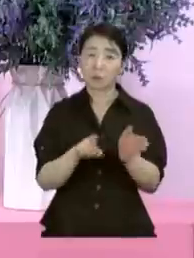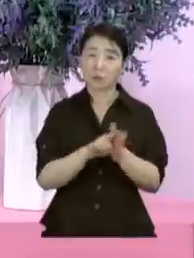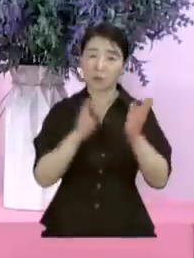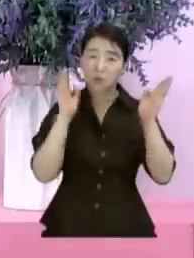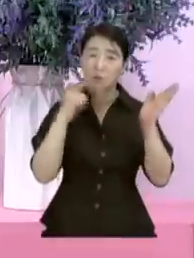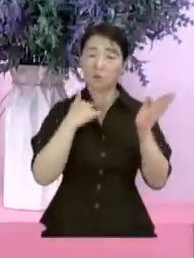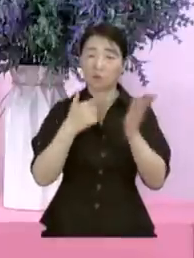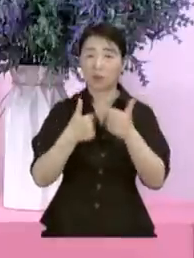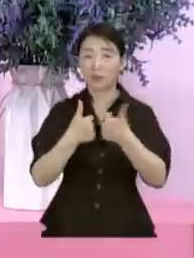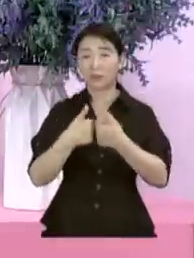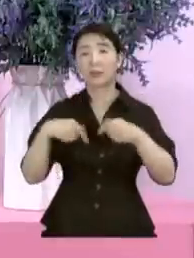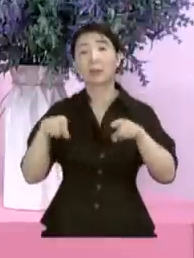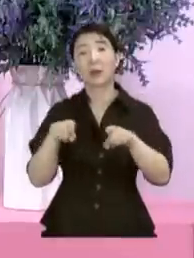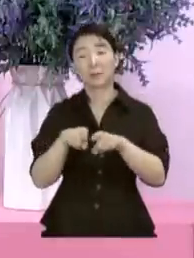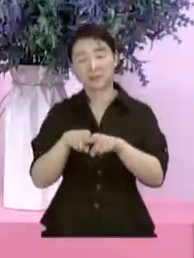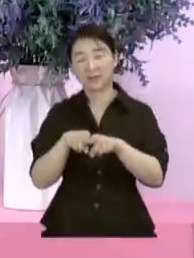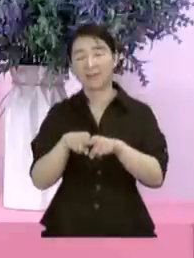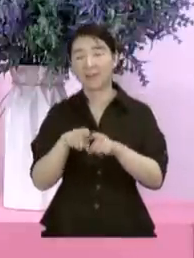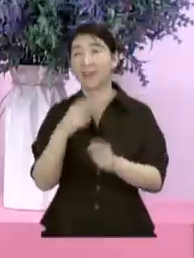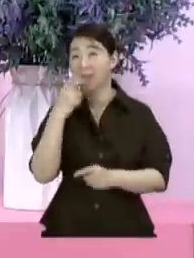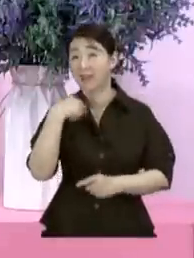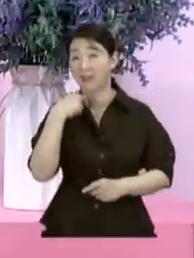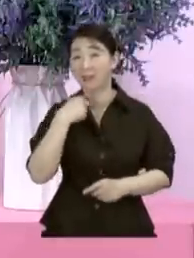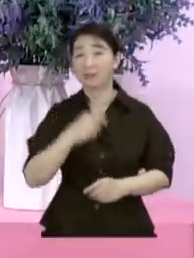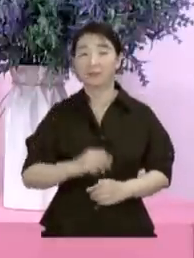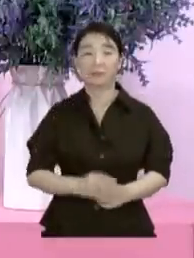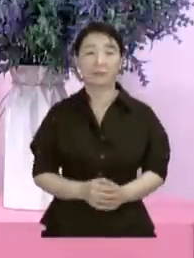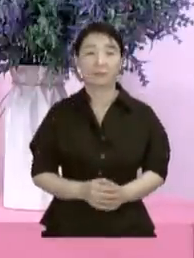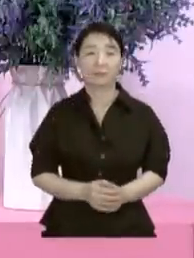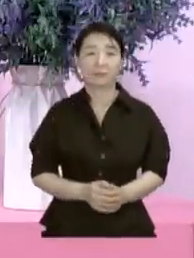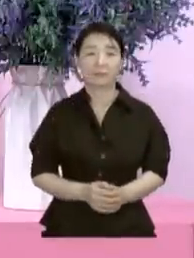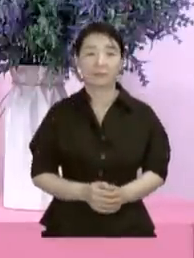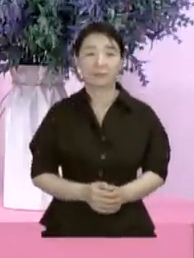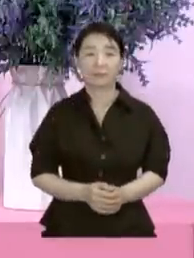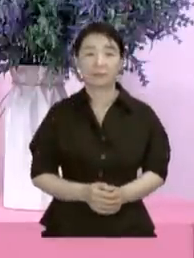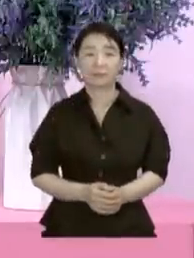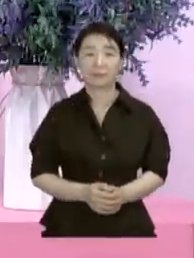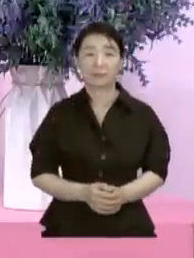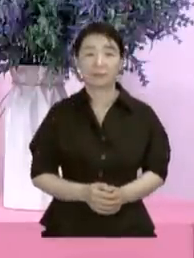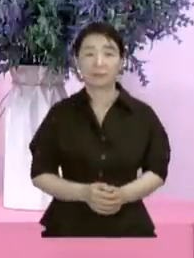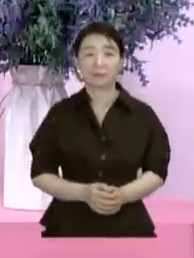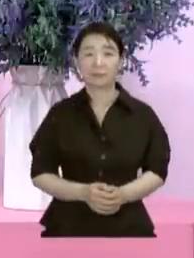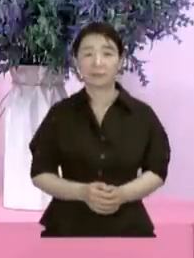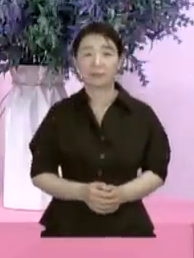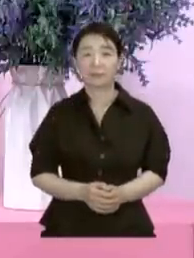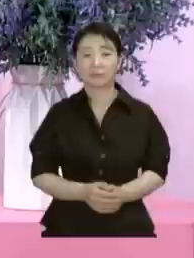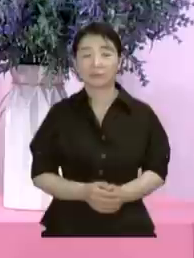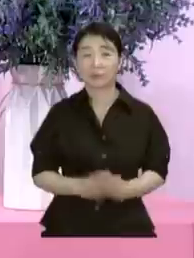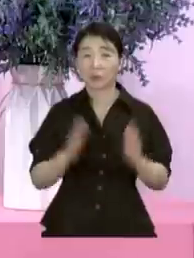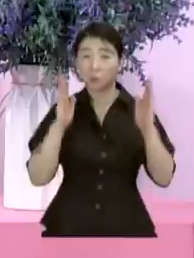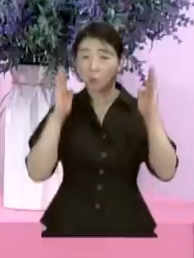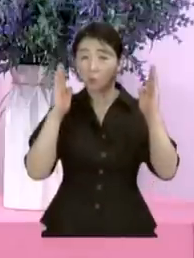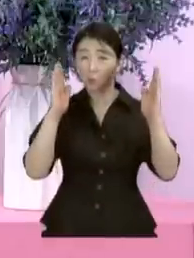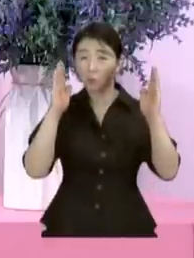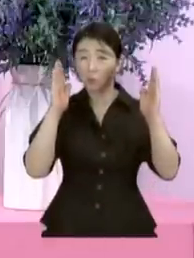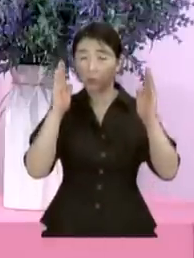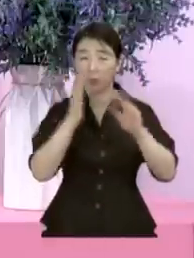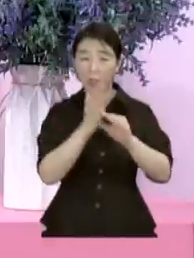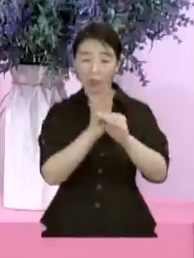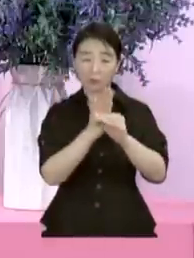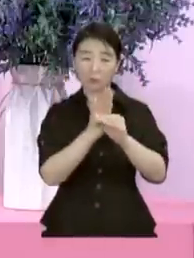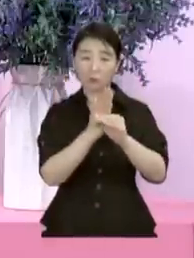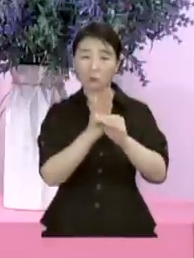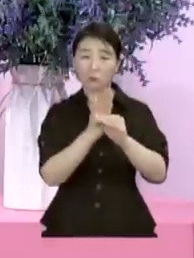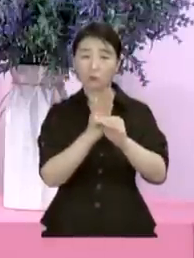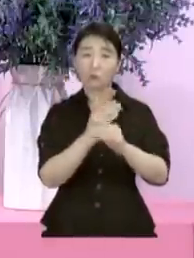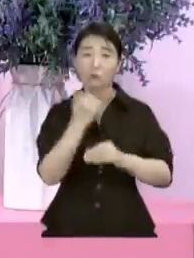신학을 하면서 상담학을도 부전공했어요. 예. 뭔가 준비해야 되겠다 네. 하는 네. 마음으로. 근데 가서 공부를 하는데 저희